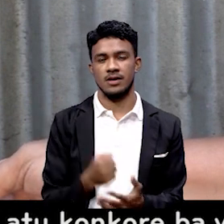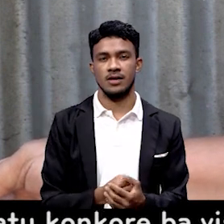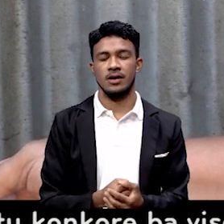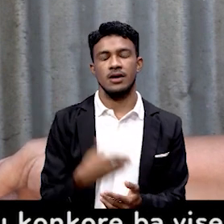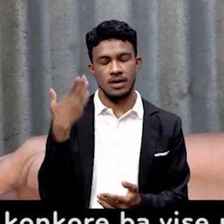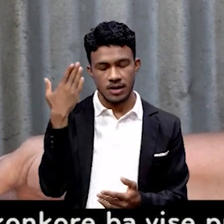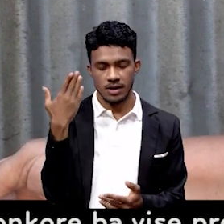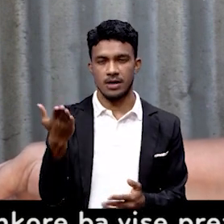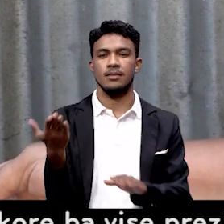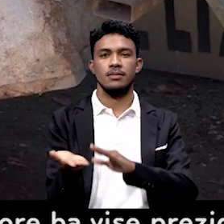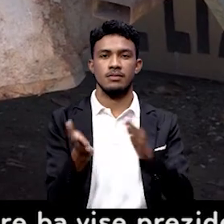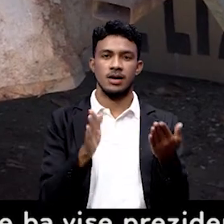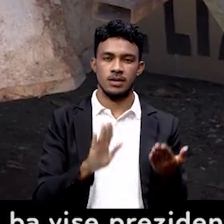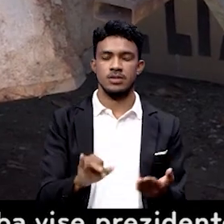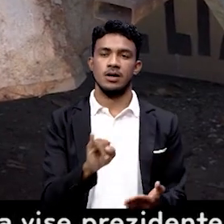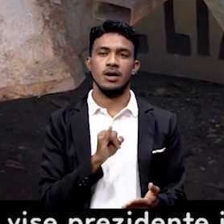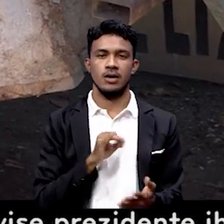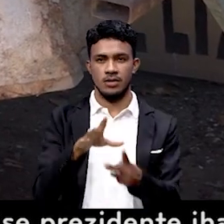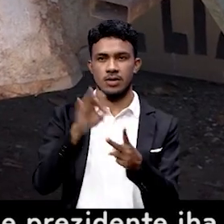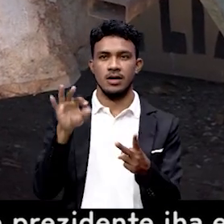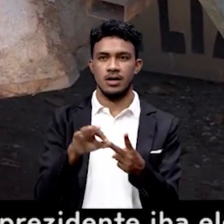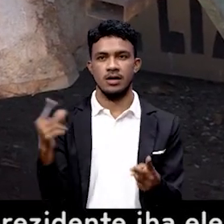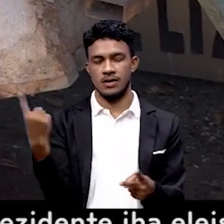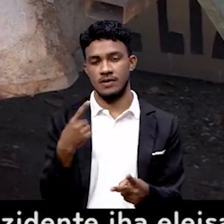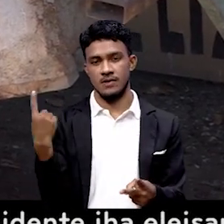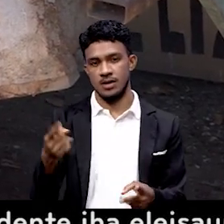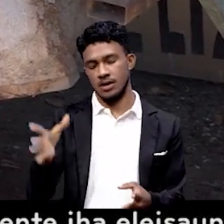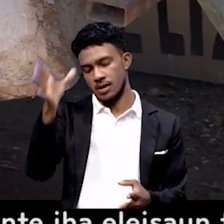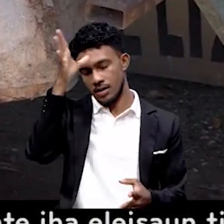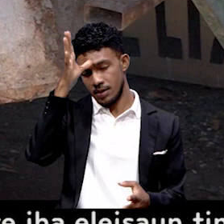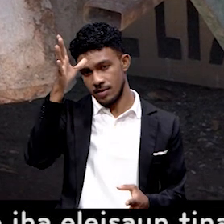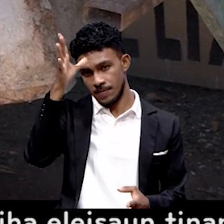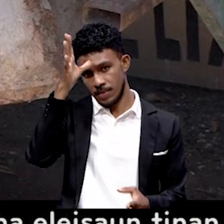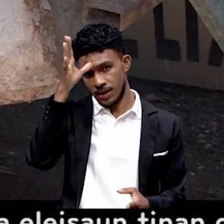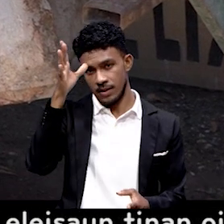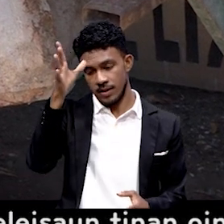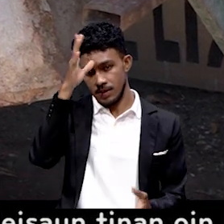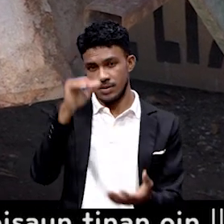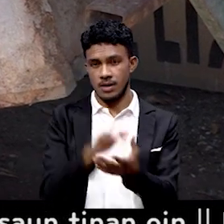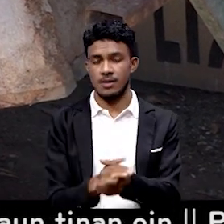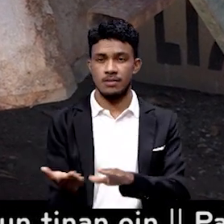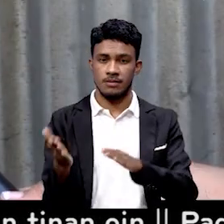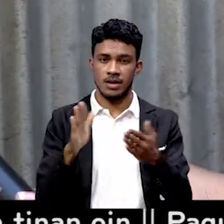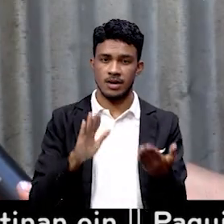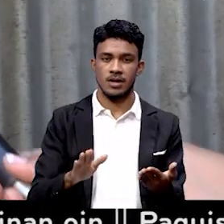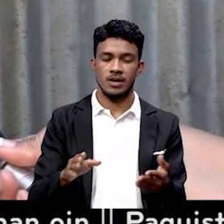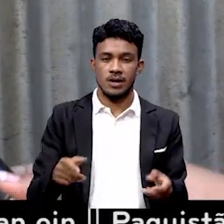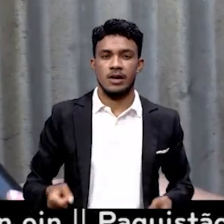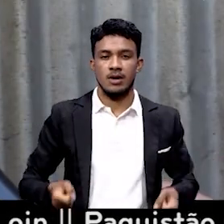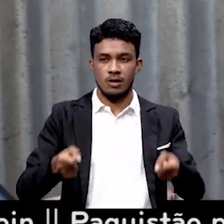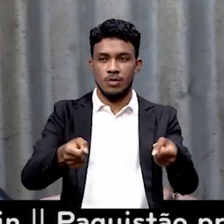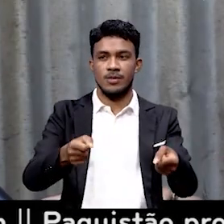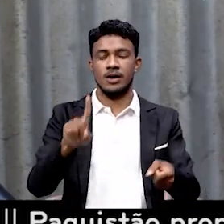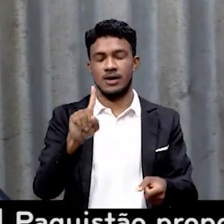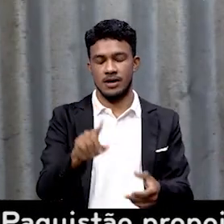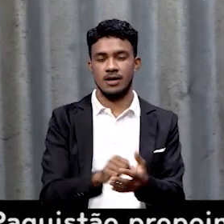mate manso hawo hilin na pati katwas mate nia brobak maka amrike lene au lor yau nian ne